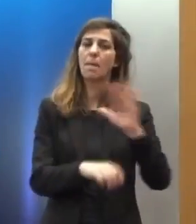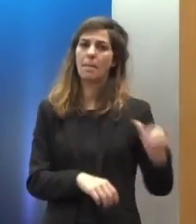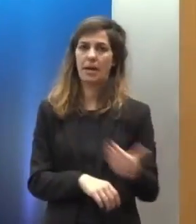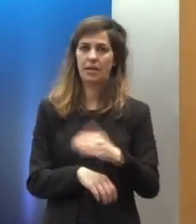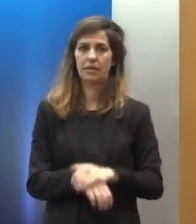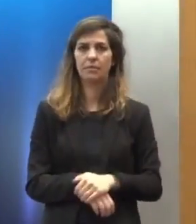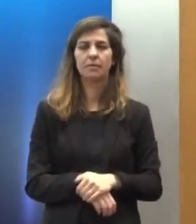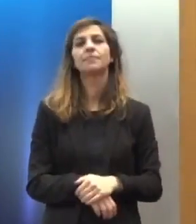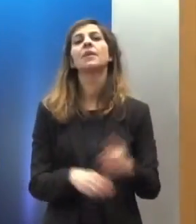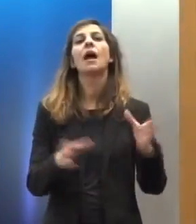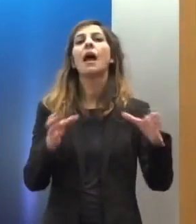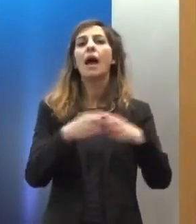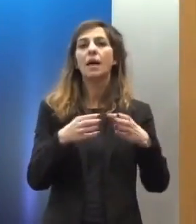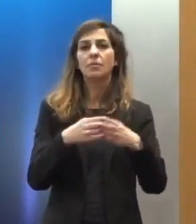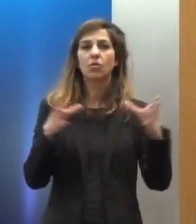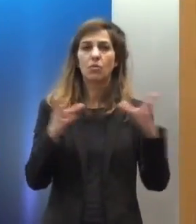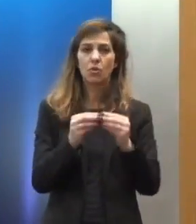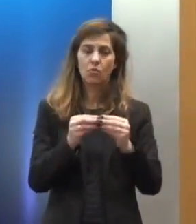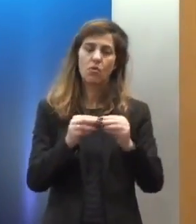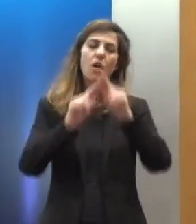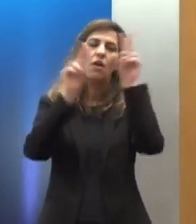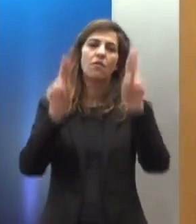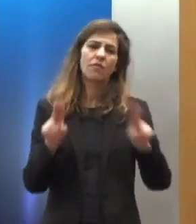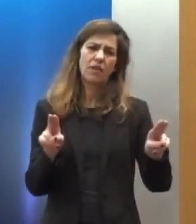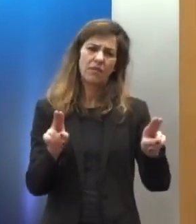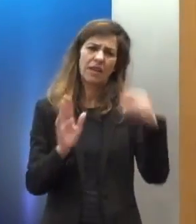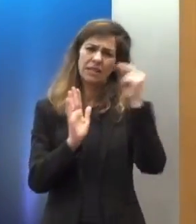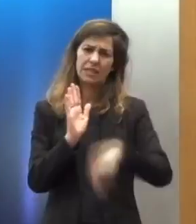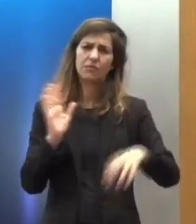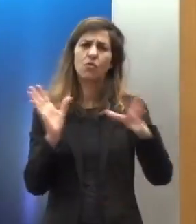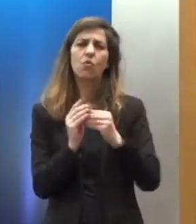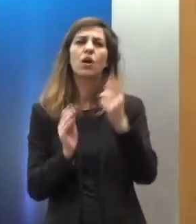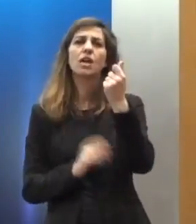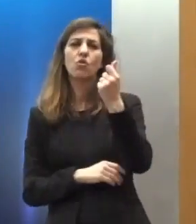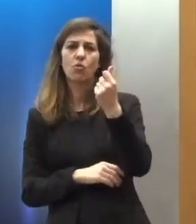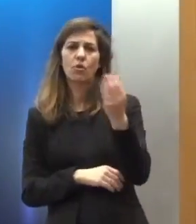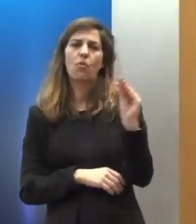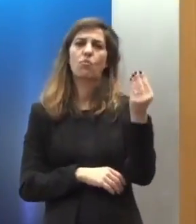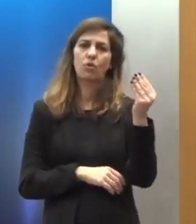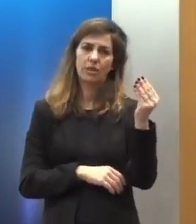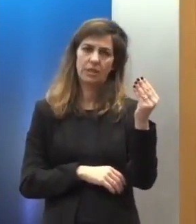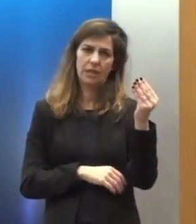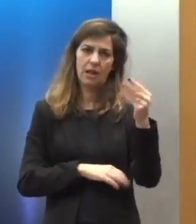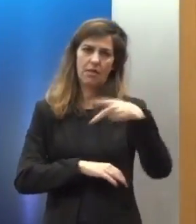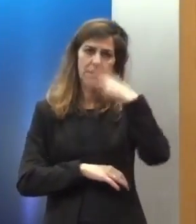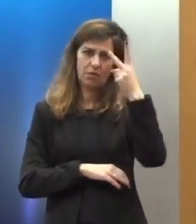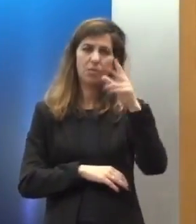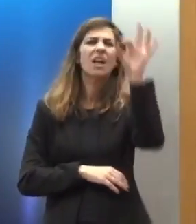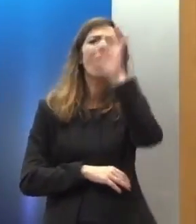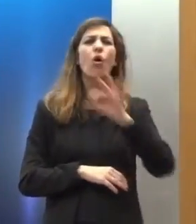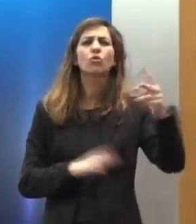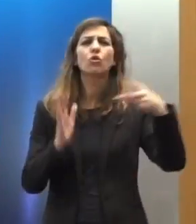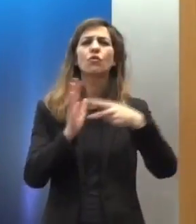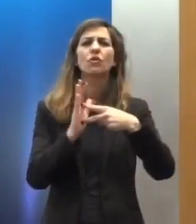της Επιτροπής του Διεθνούς Συμφώνου για τα Οικονομικά, Κοινωνικά και Πολιτιστικά Δικαιώματα τον Οκτώβριο του 2015,